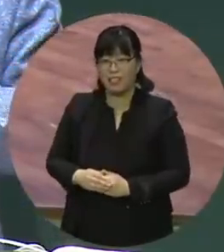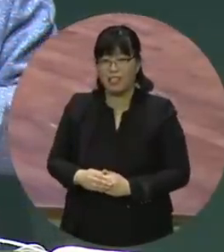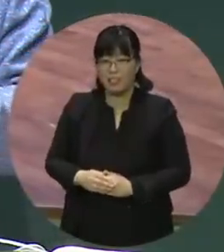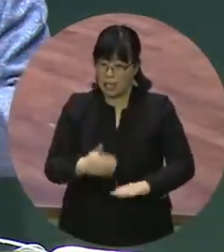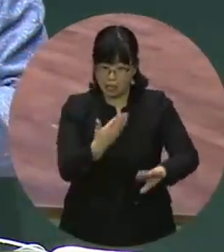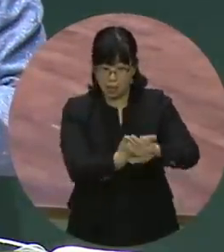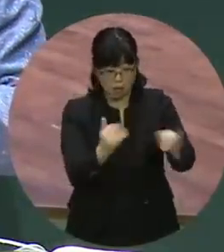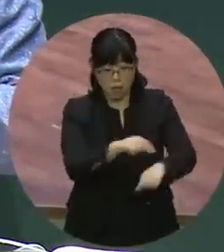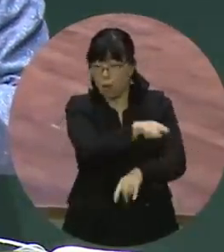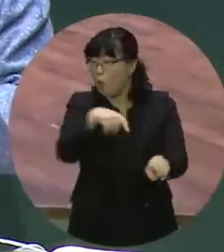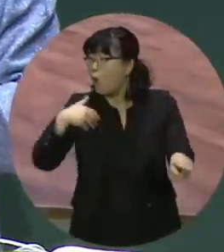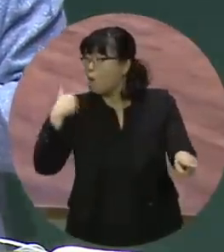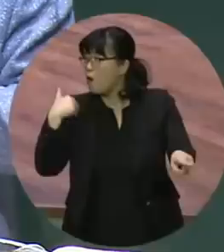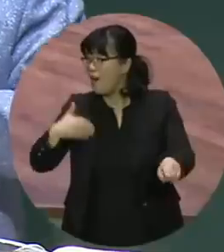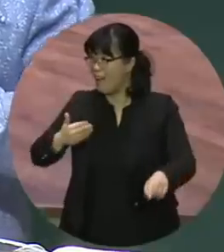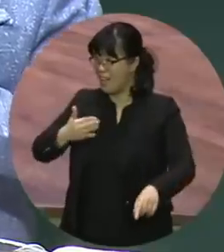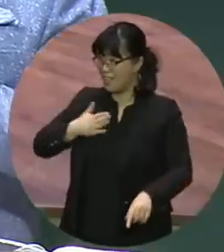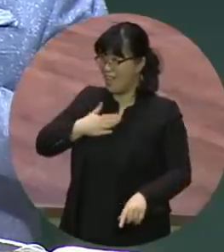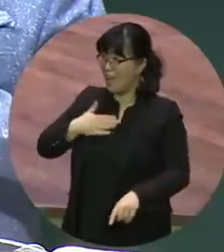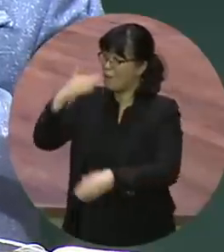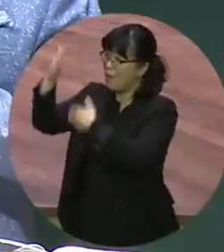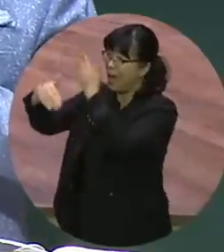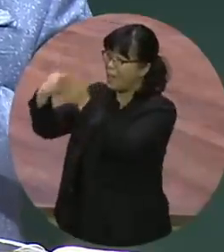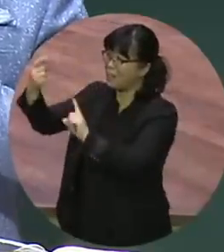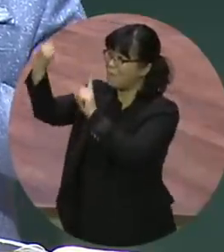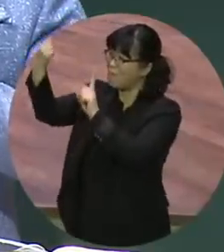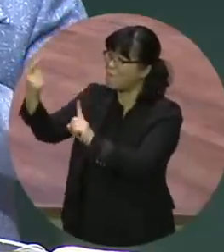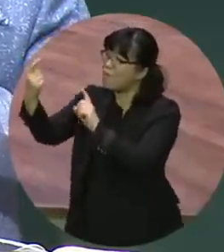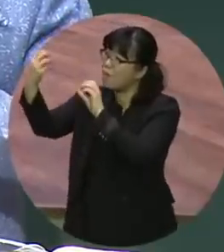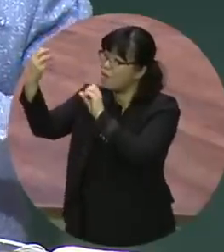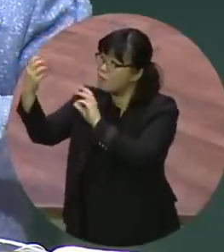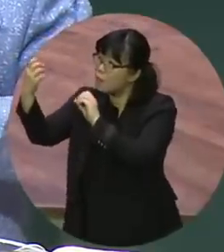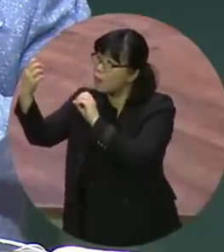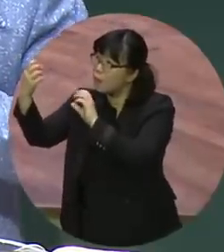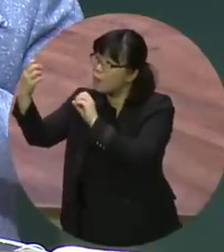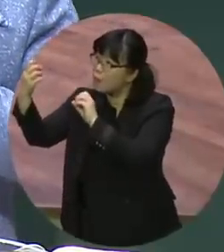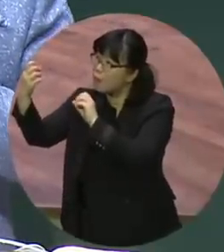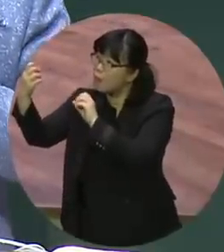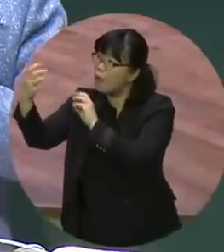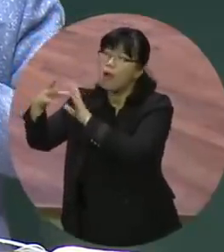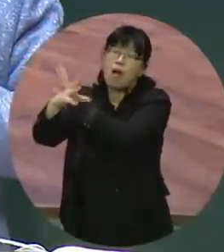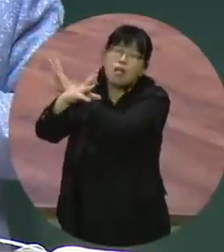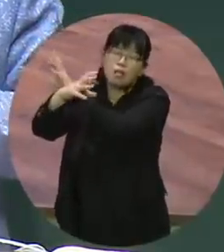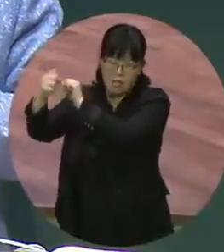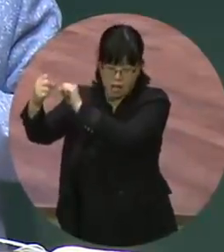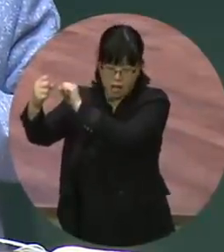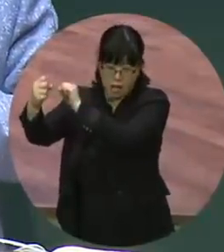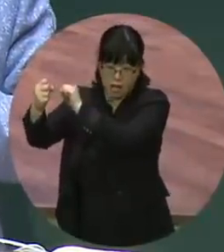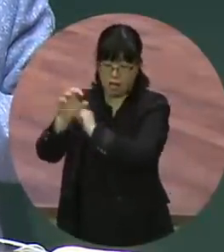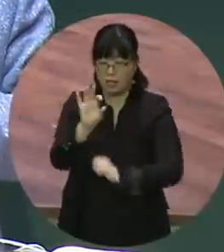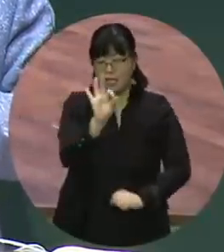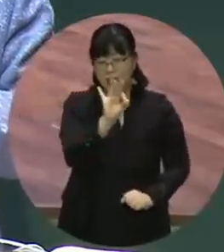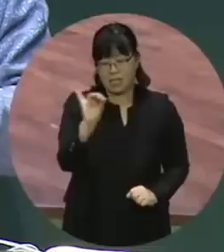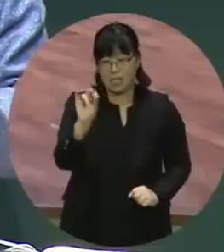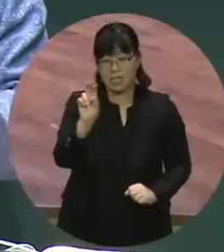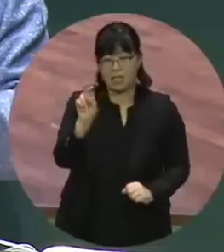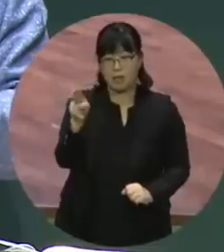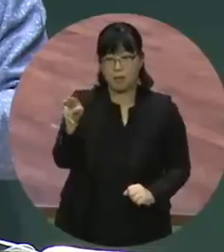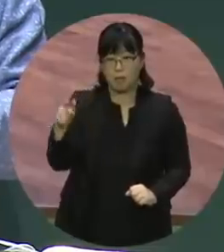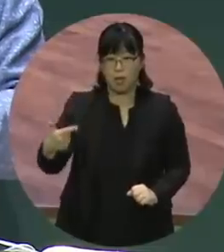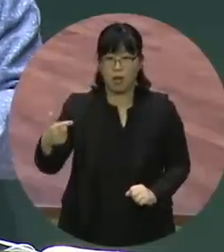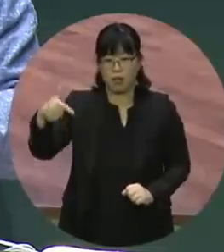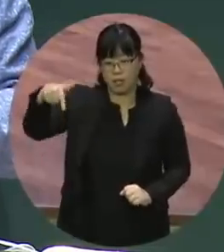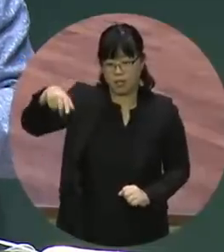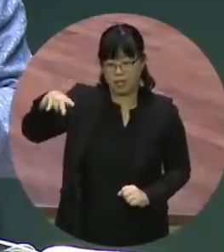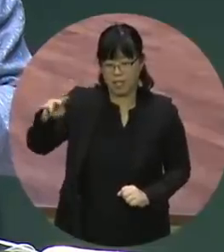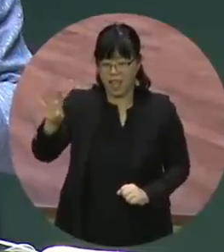소소한 것도 이면계약. 저는요, 뭐 일이 생기면 이것도 하나님과 약속하면서 하나님 이면계약을 하고 하나님께 헌금을 드립니다. 하나님